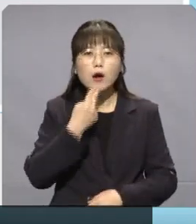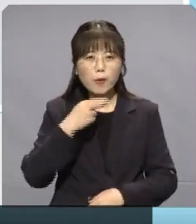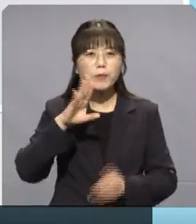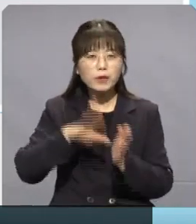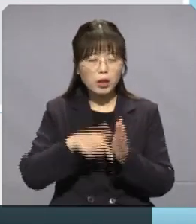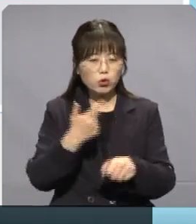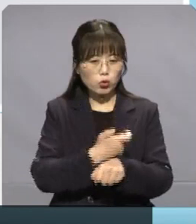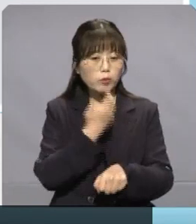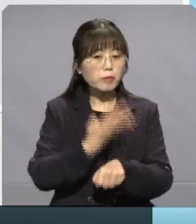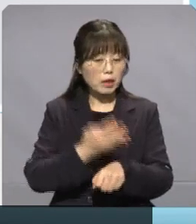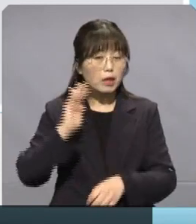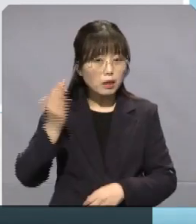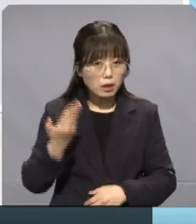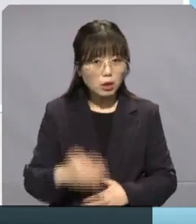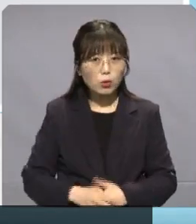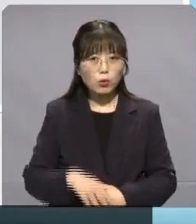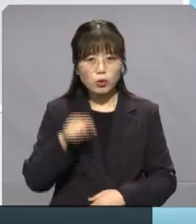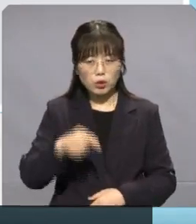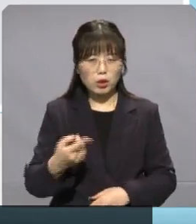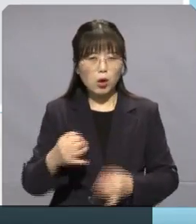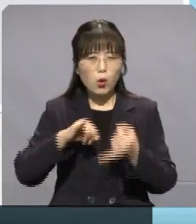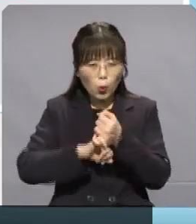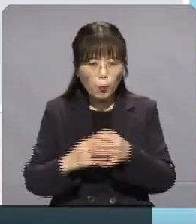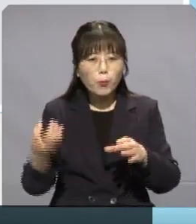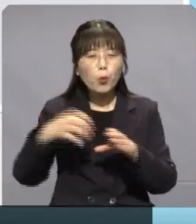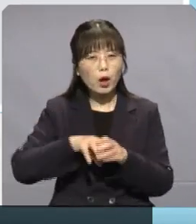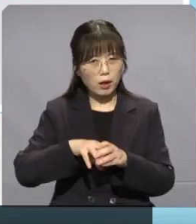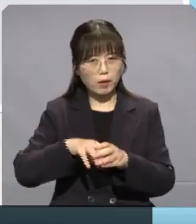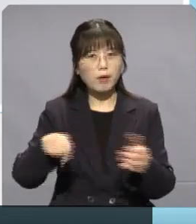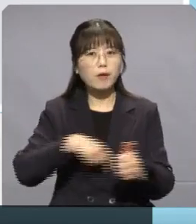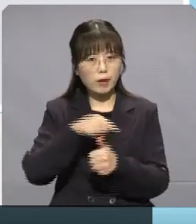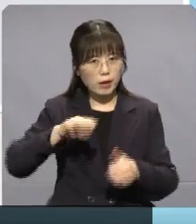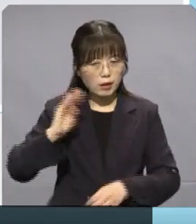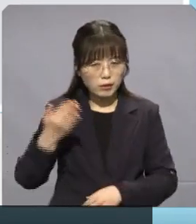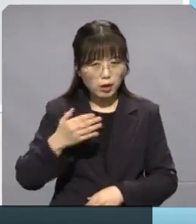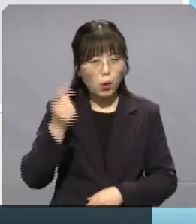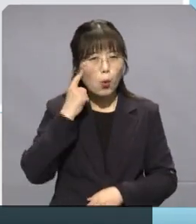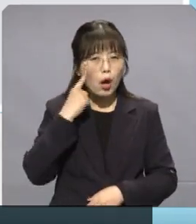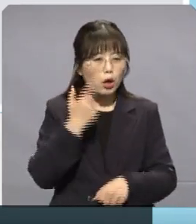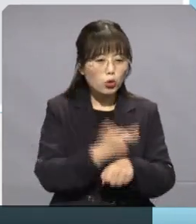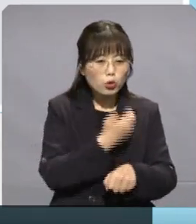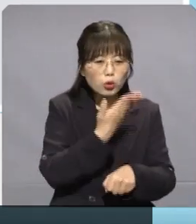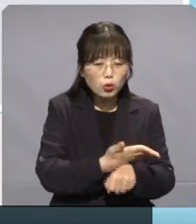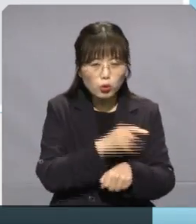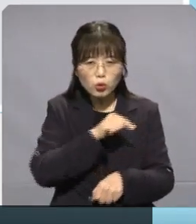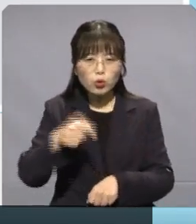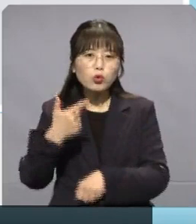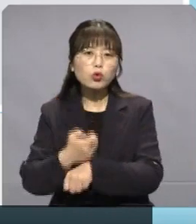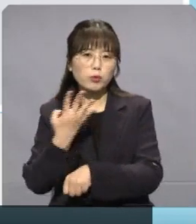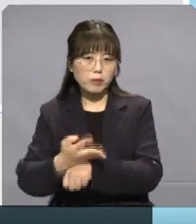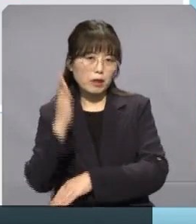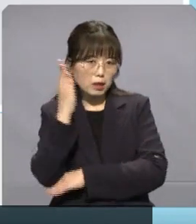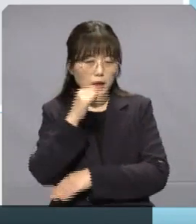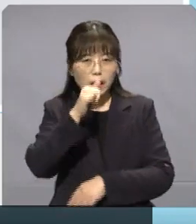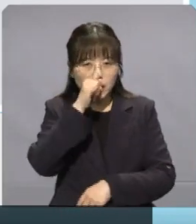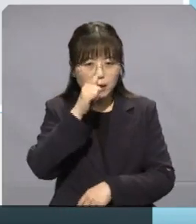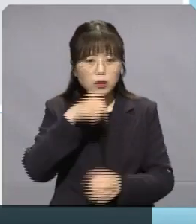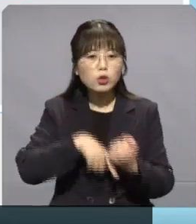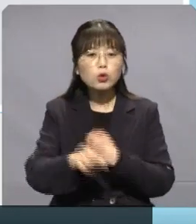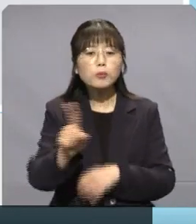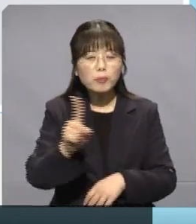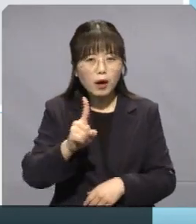64시간인데 요거는 꼭 들어가야 될 상황인데요. 왜 69시간, 64시간들이 이제 나오냐면